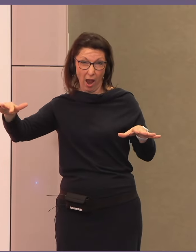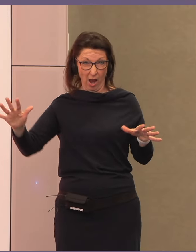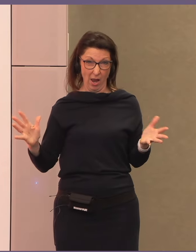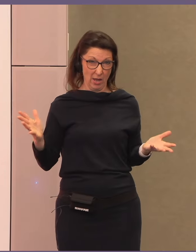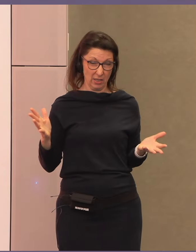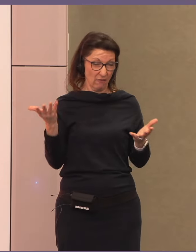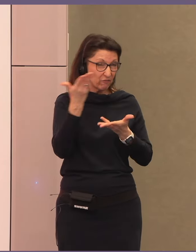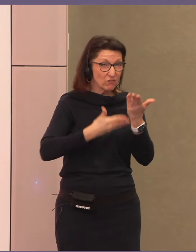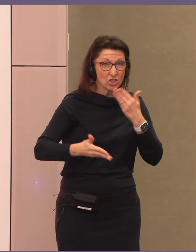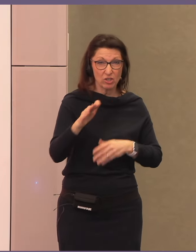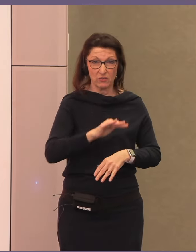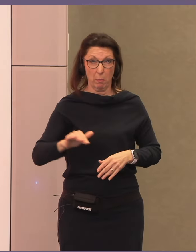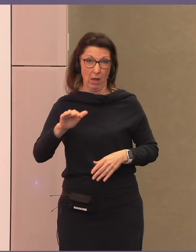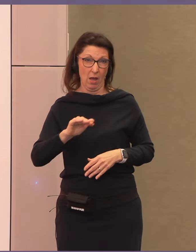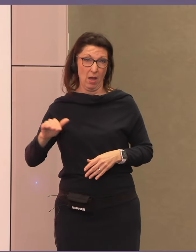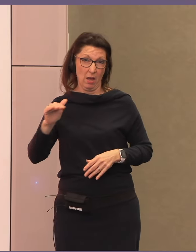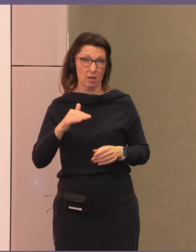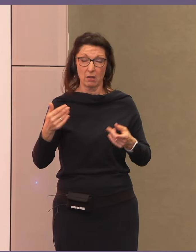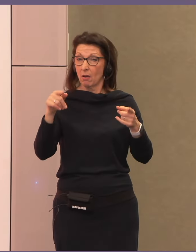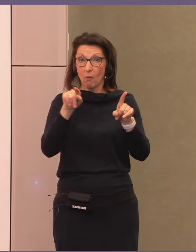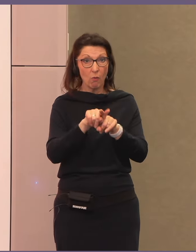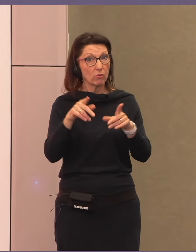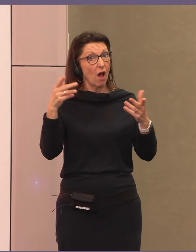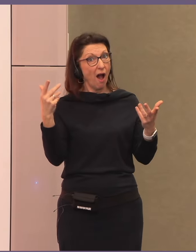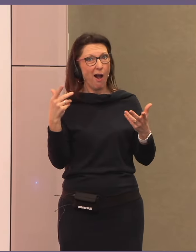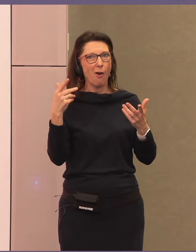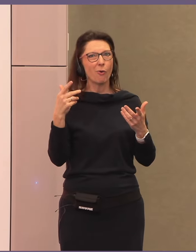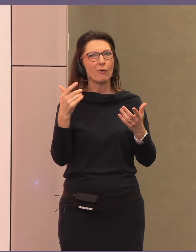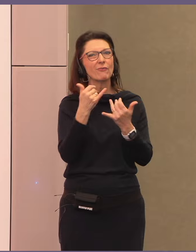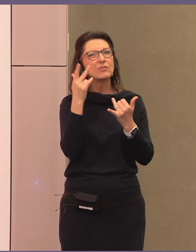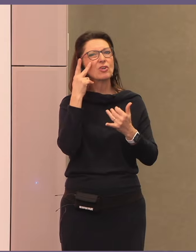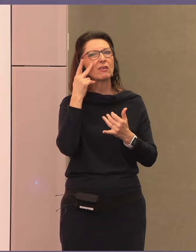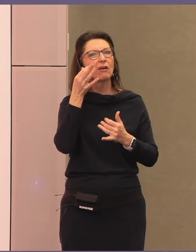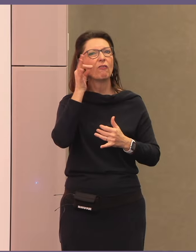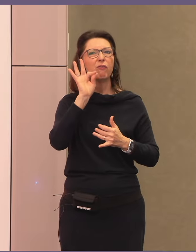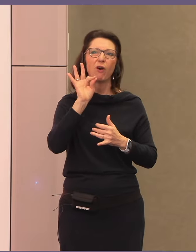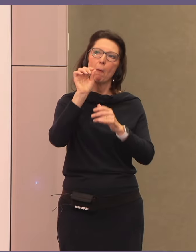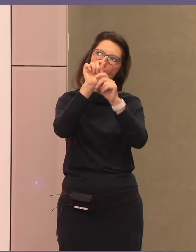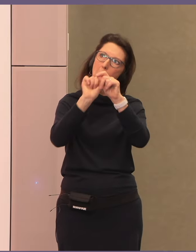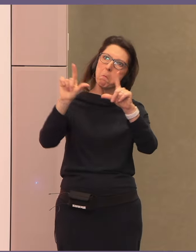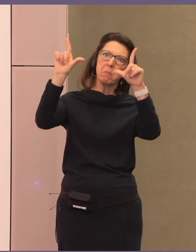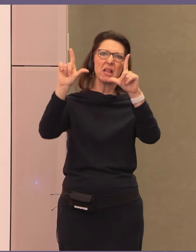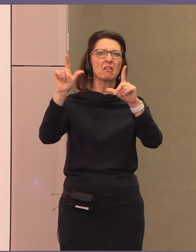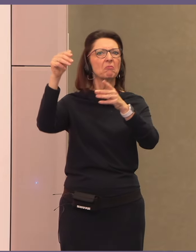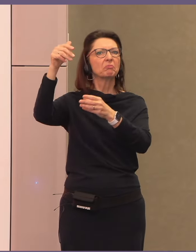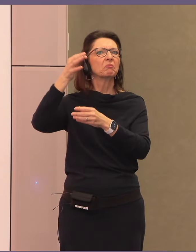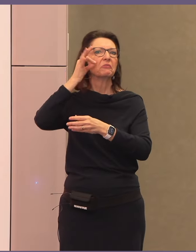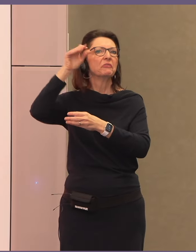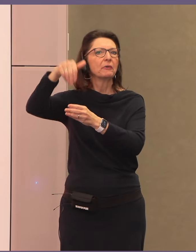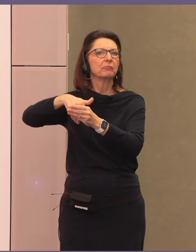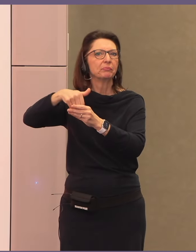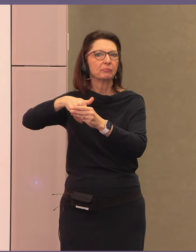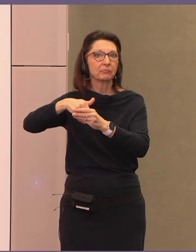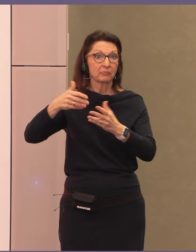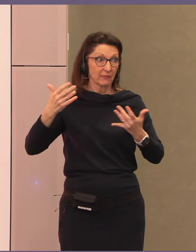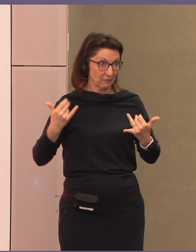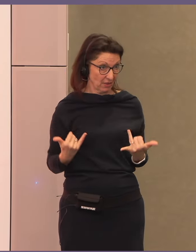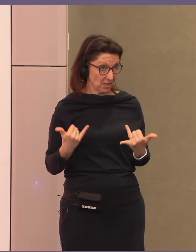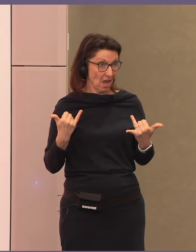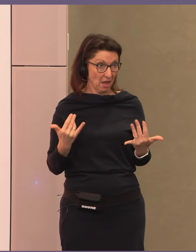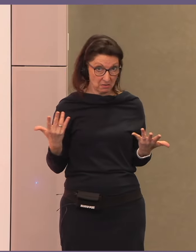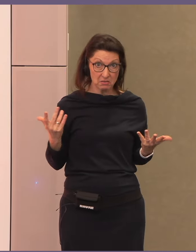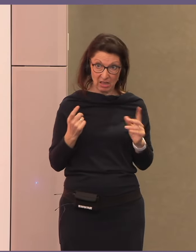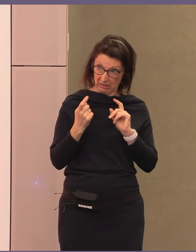wirtschaftlichen Bereiche und es geht natürlich auch über das Rollenbild davor, wenn wir nicht ganz dramatisch dieses Rollenbild in Frage stellen.